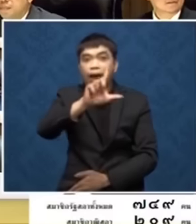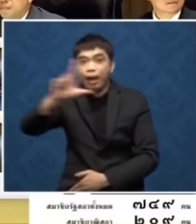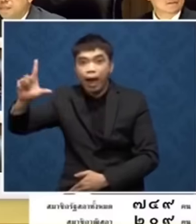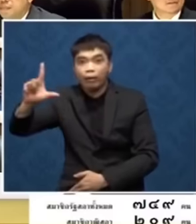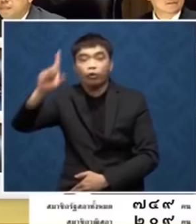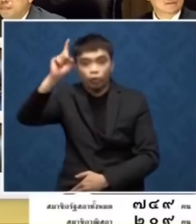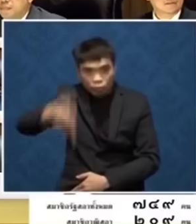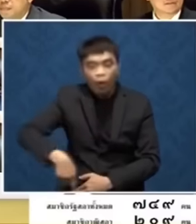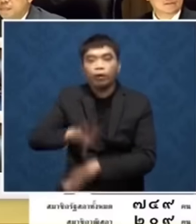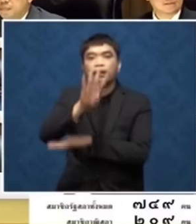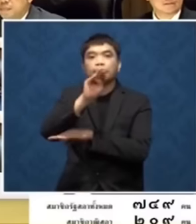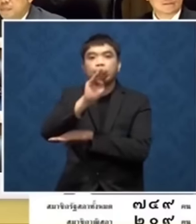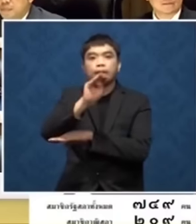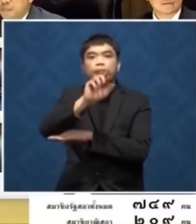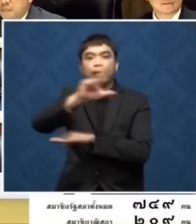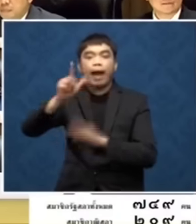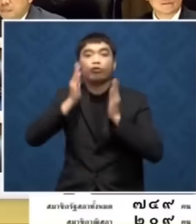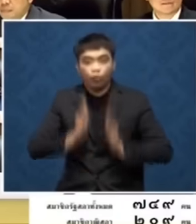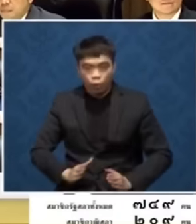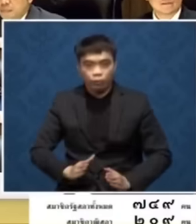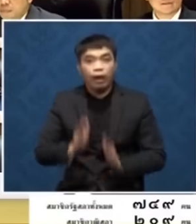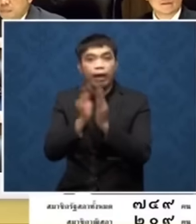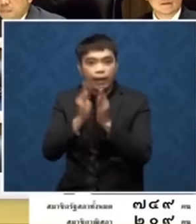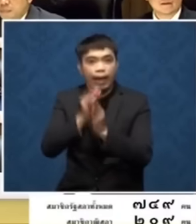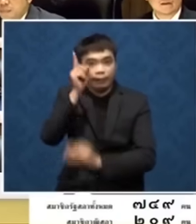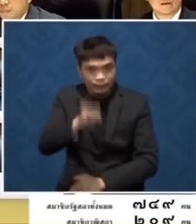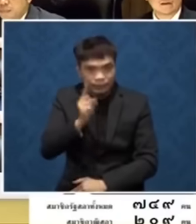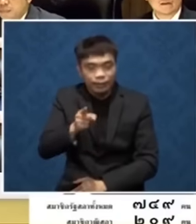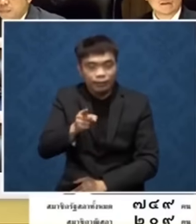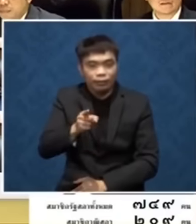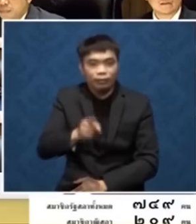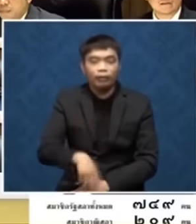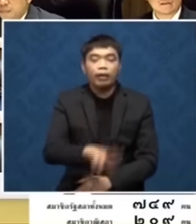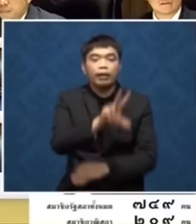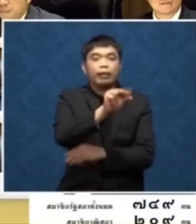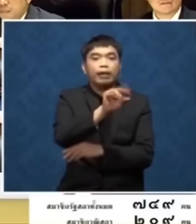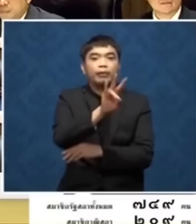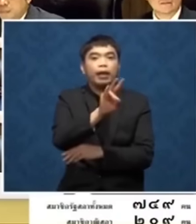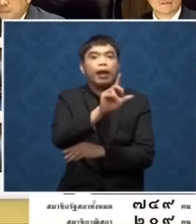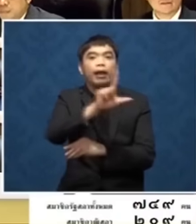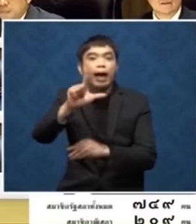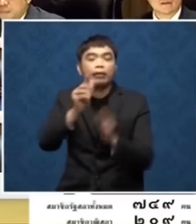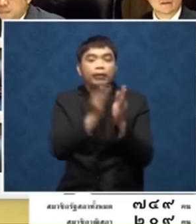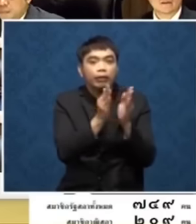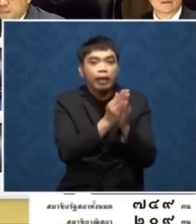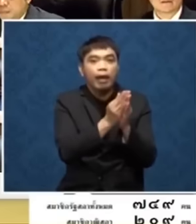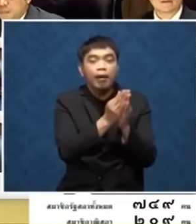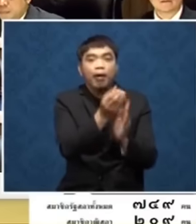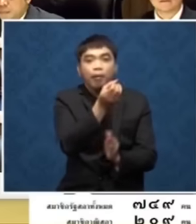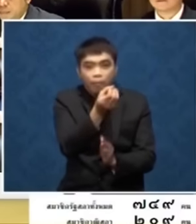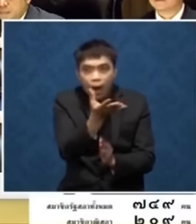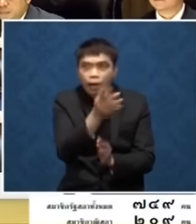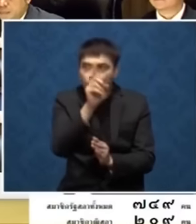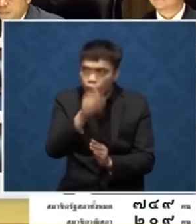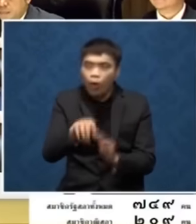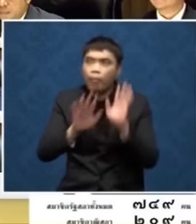านเสียงครับถ้าเอาที่ผู้มีสิทธิ์เลือกตั้งที่มาใช้สิทธิ์เลือกตั้ง37ล้านเสียงถ้าเสียงข้างมากต้องได้